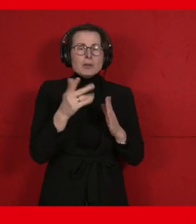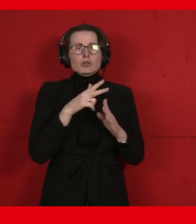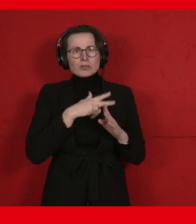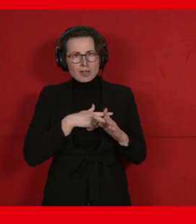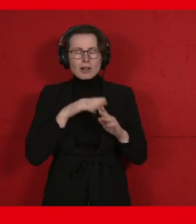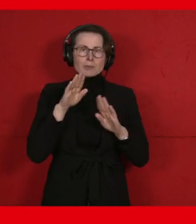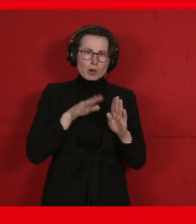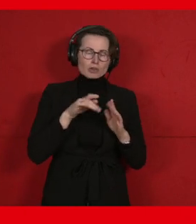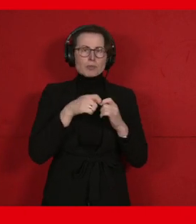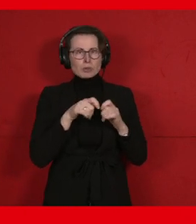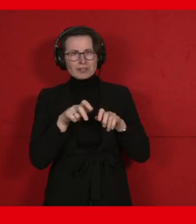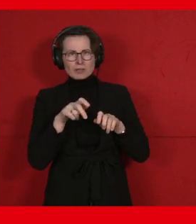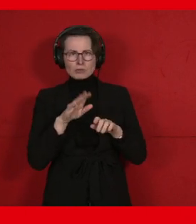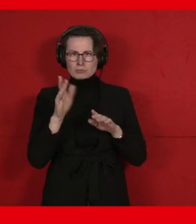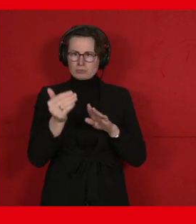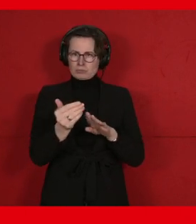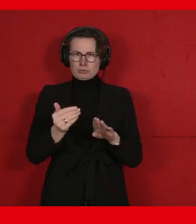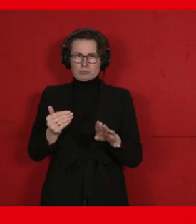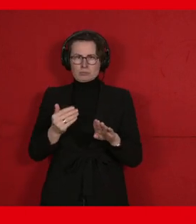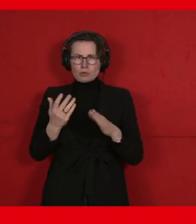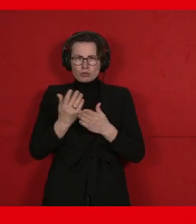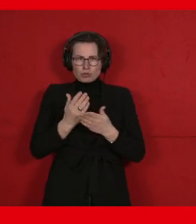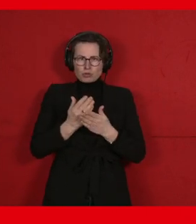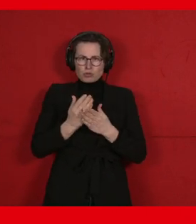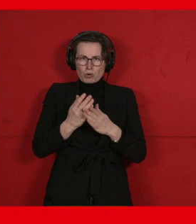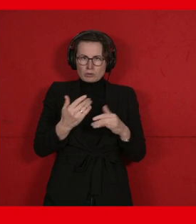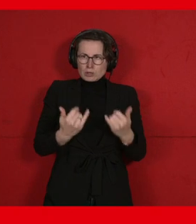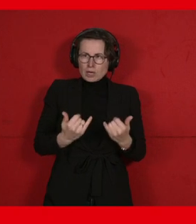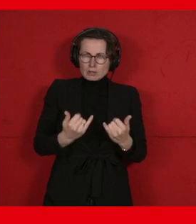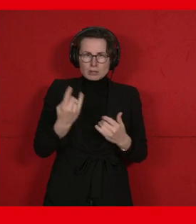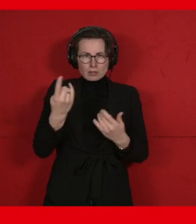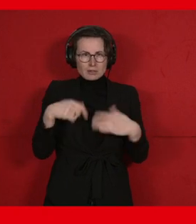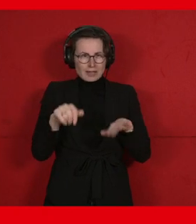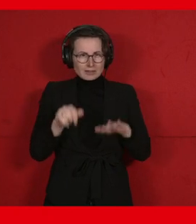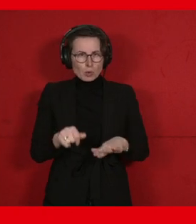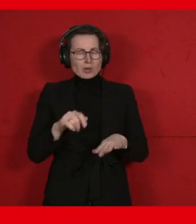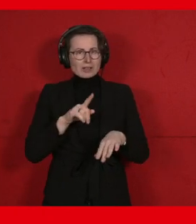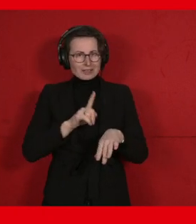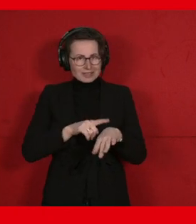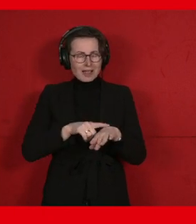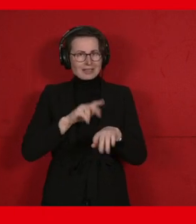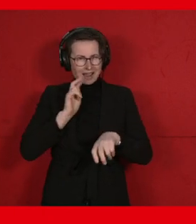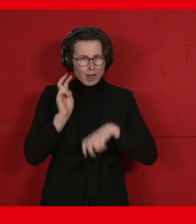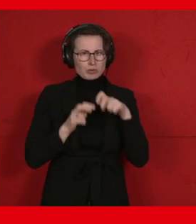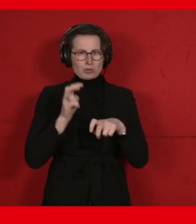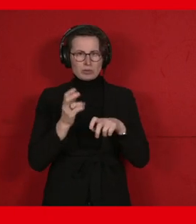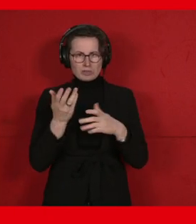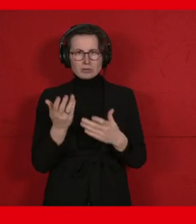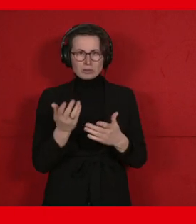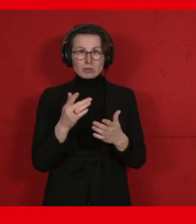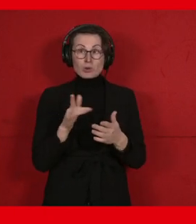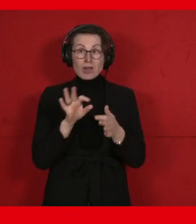geführte Bundesregierung gibt, sondern dass ihr gerade damit auch noch das halbe Jahr jetzt intensiv nutzt und vor allem damit